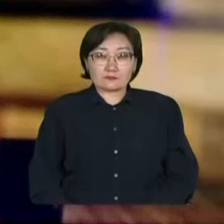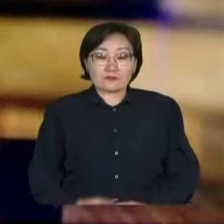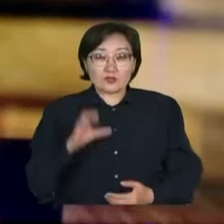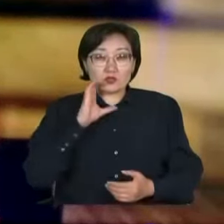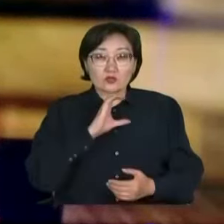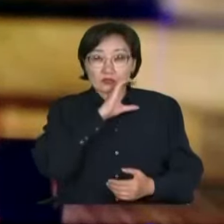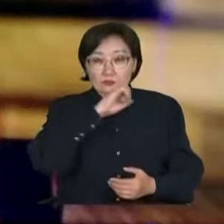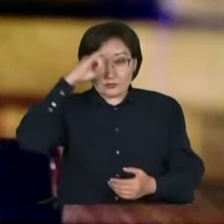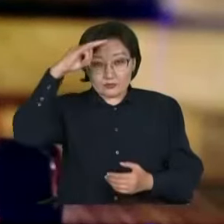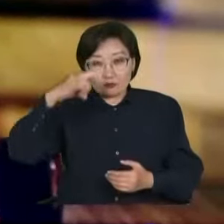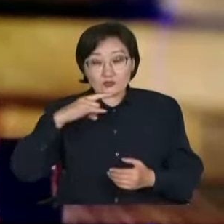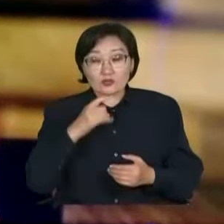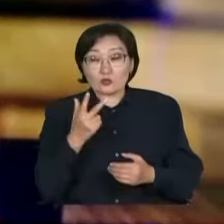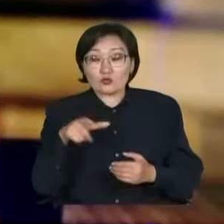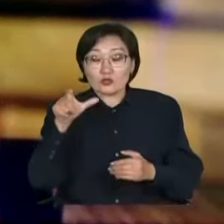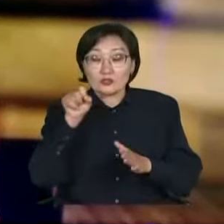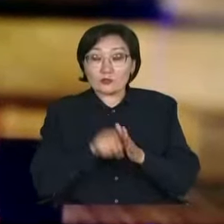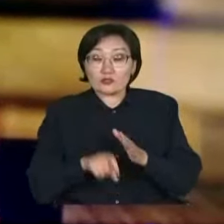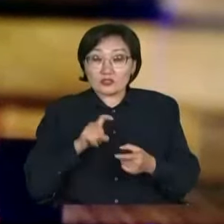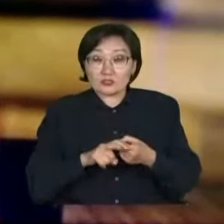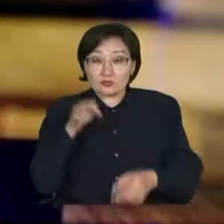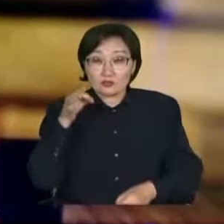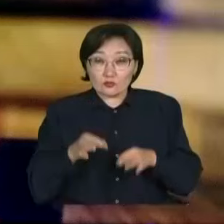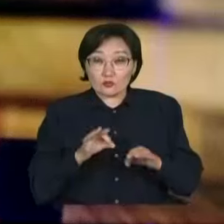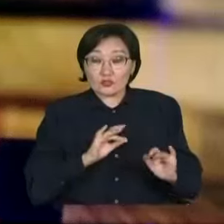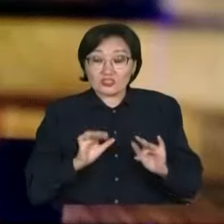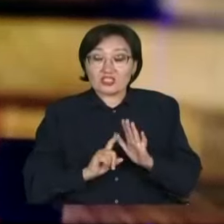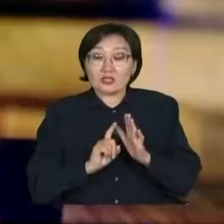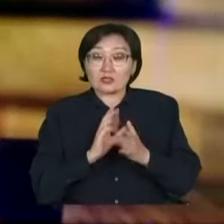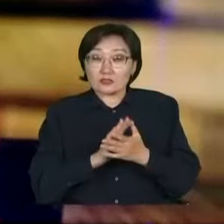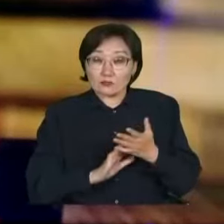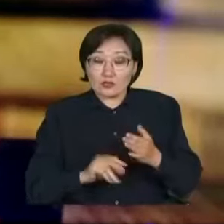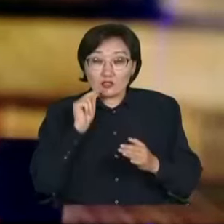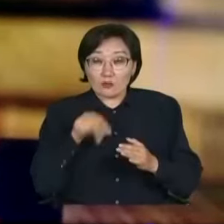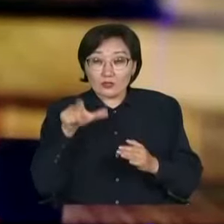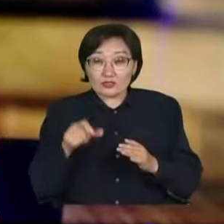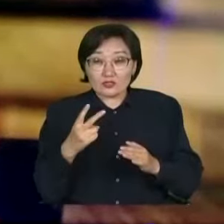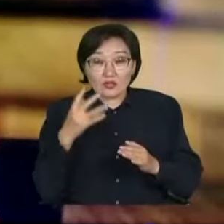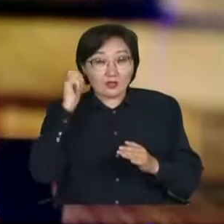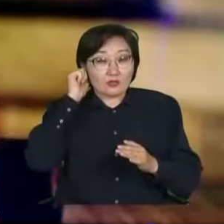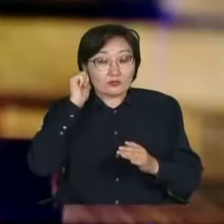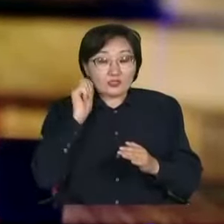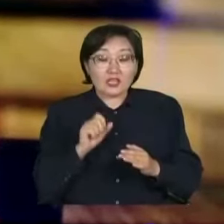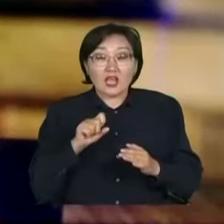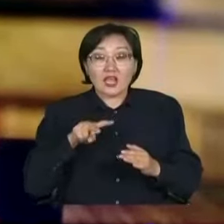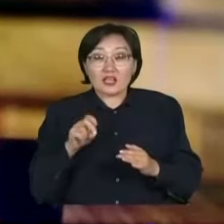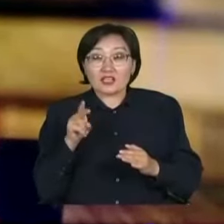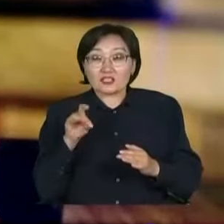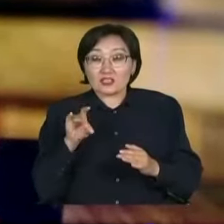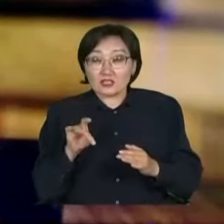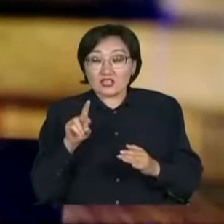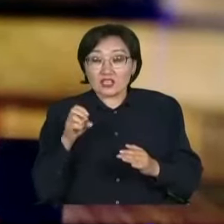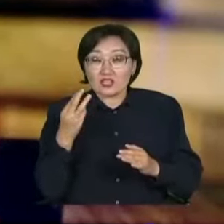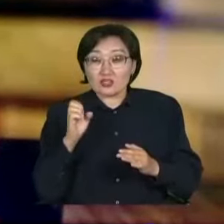Солтүстік Қазақстанда үш адамның өліміне қатысты сот отырысы жалғасып жатыр. Айыпталушы 25 жастағы Александр Канишев